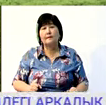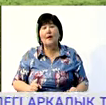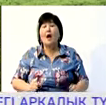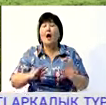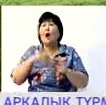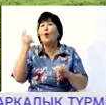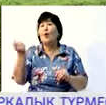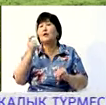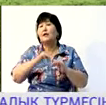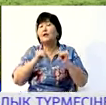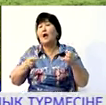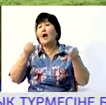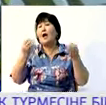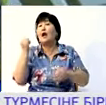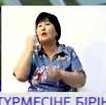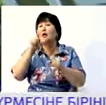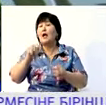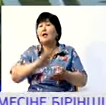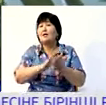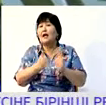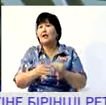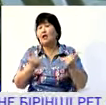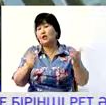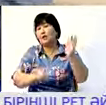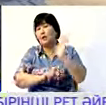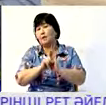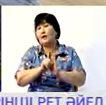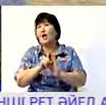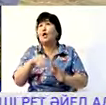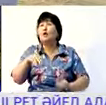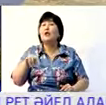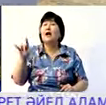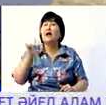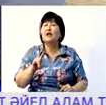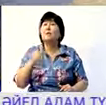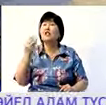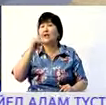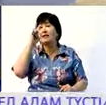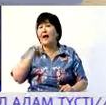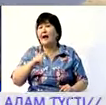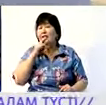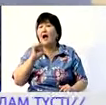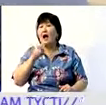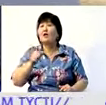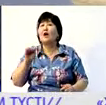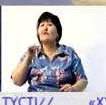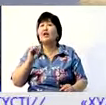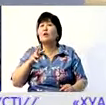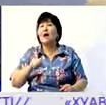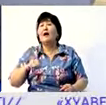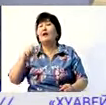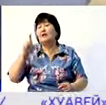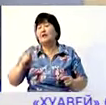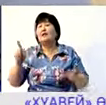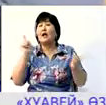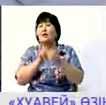Ауыл шаруашылығын дамыту қарапайым жұмысшылардың жағдайын жасаудан басталады. Төлеутай Рахымбеков Шығыс Қазақстандағы агрофирма қызметкерлерімен кездесіп